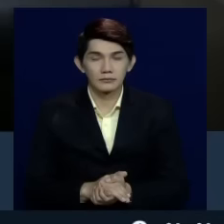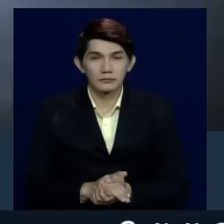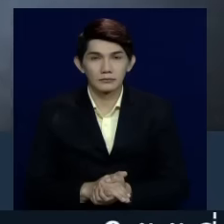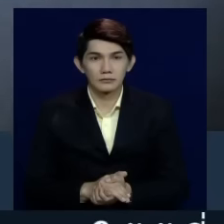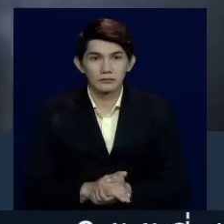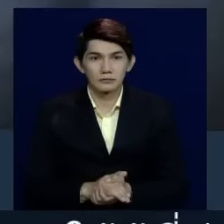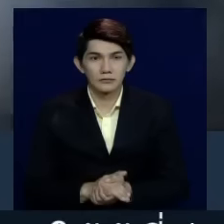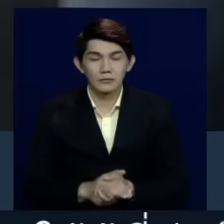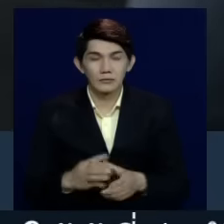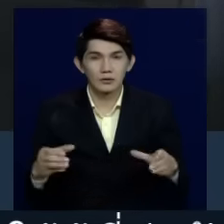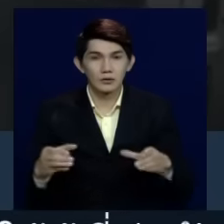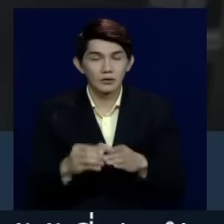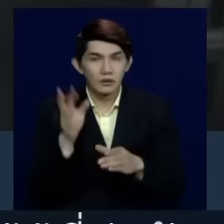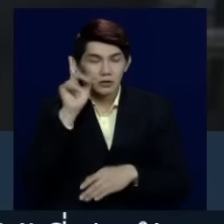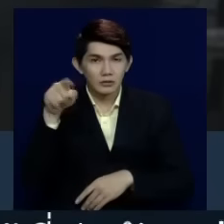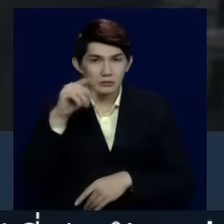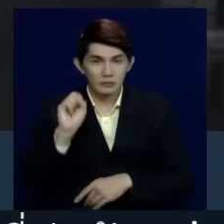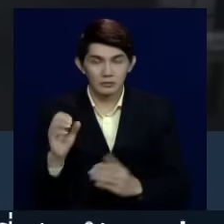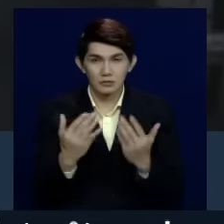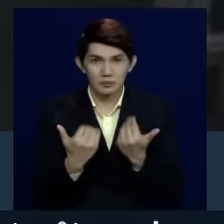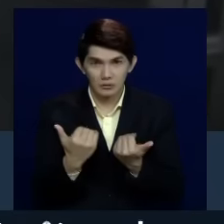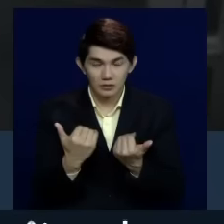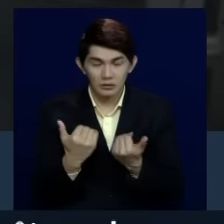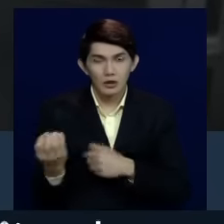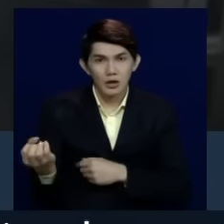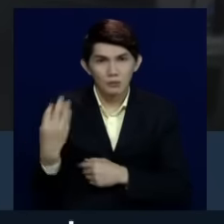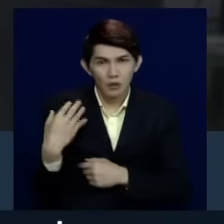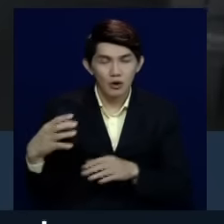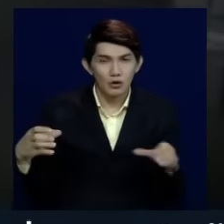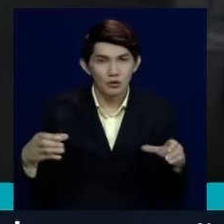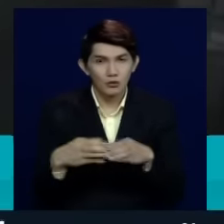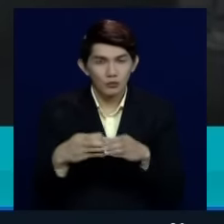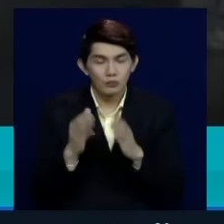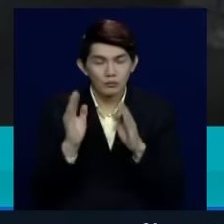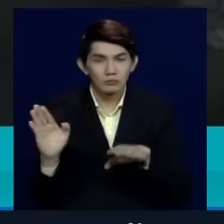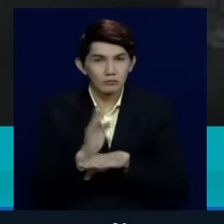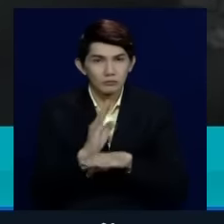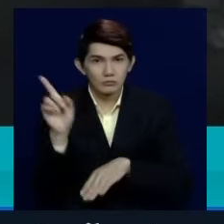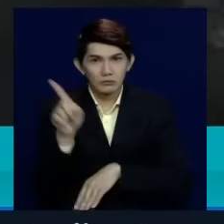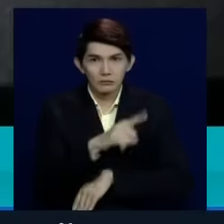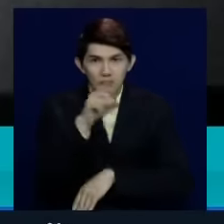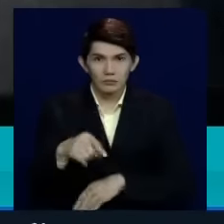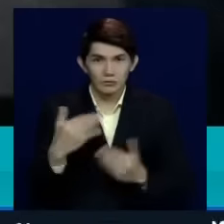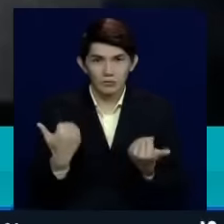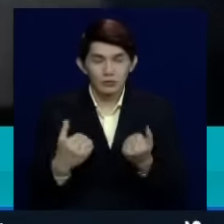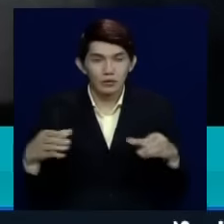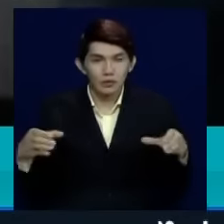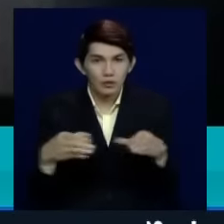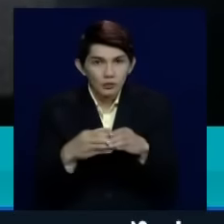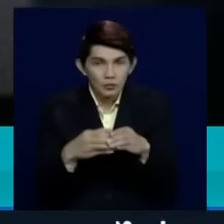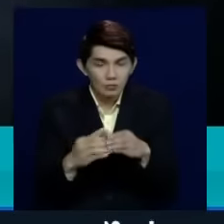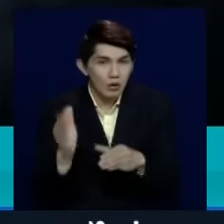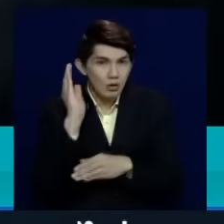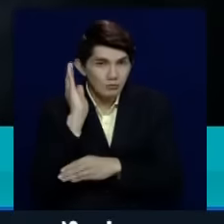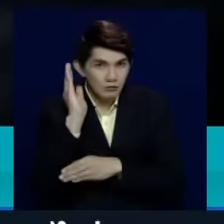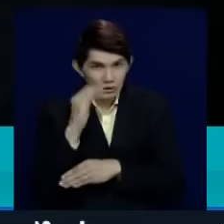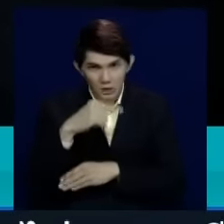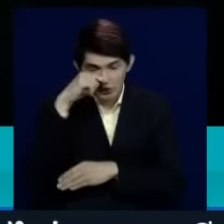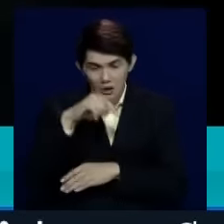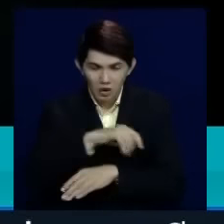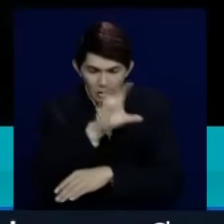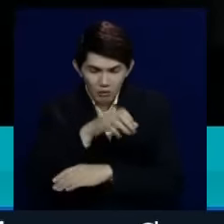กรณีทีมข่าวเฉพาะกิจสปริงนิวได้รับการร้องเรียนจากกลุ่มนักธุรกิจชาวอังกฤษว่าถูกขบวนการนายนฤนาถควรสวัสดิ์